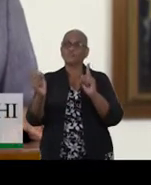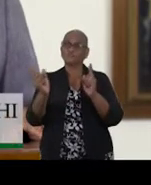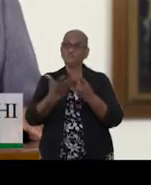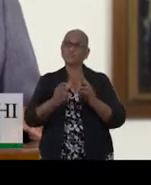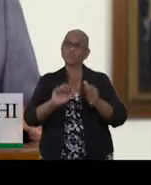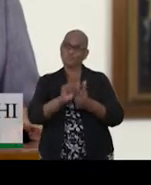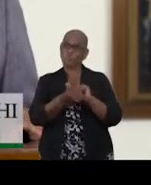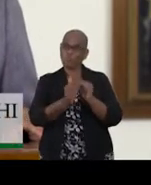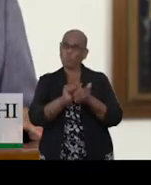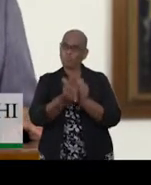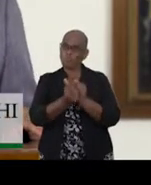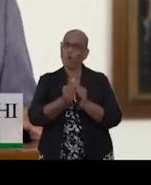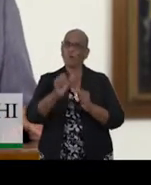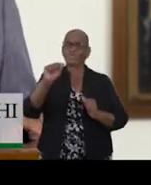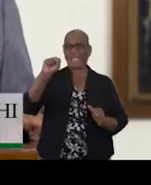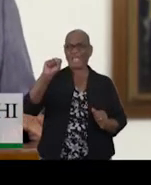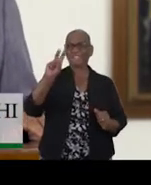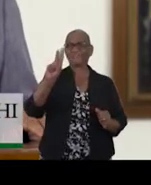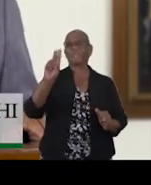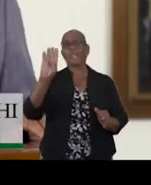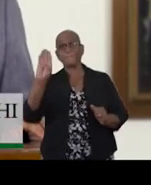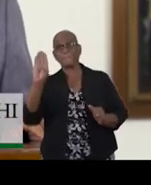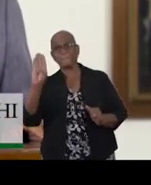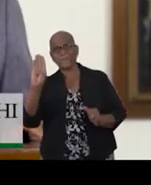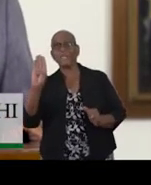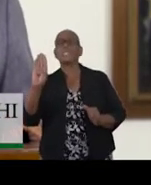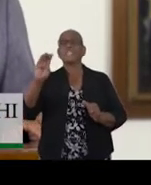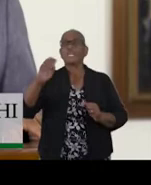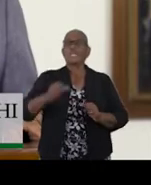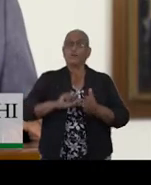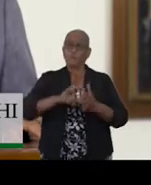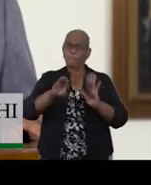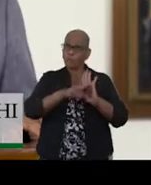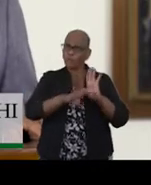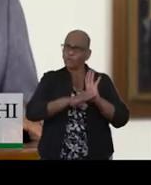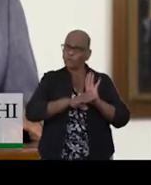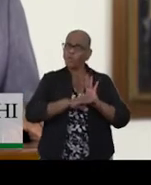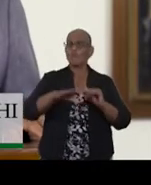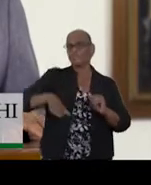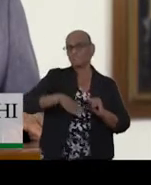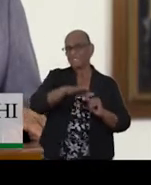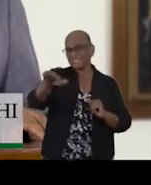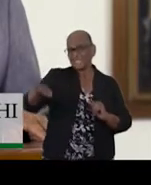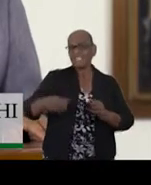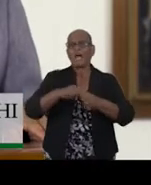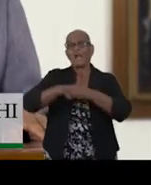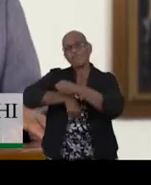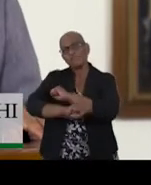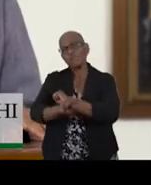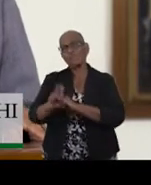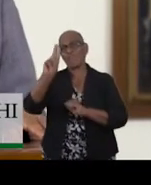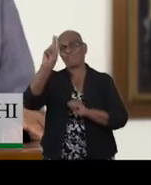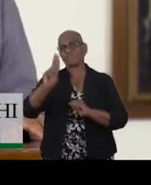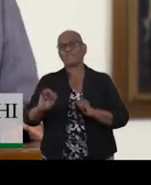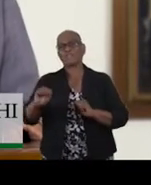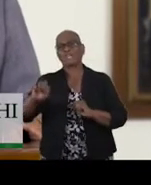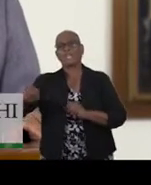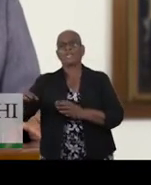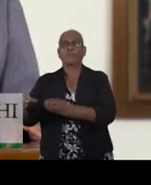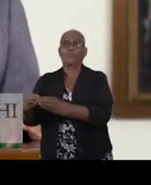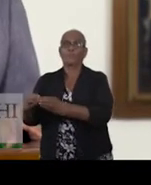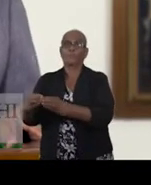contactsporten, waaronder SVB aangepaste trainingsprotocol voor de nationale herenselectie.